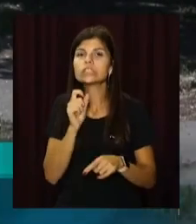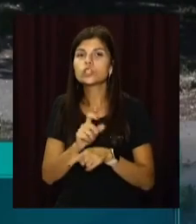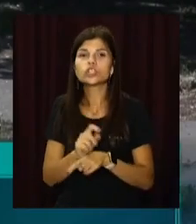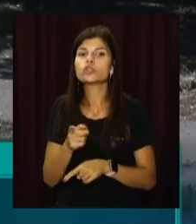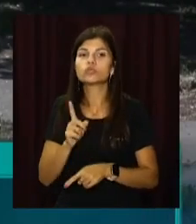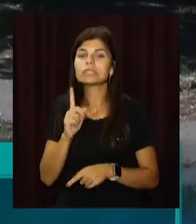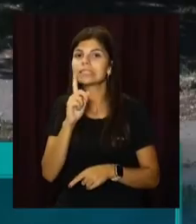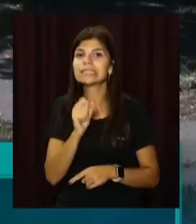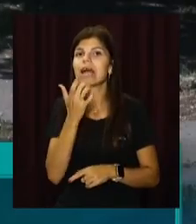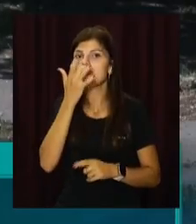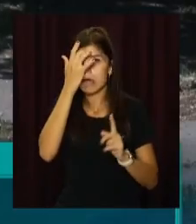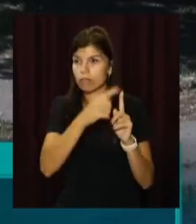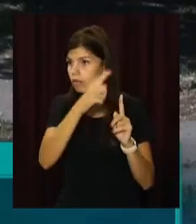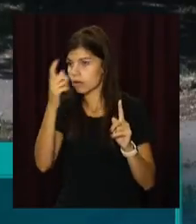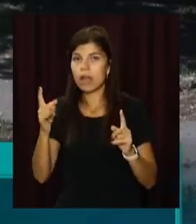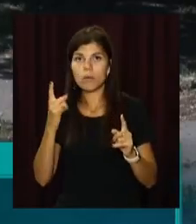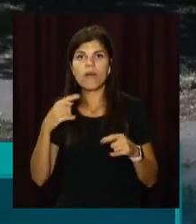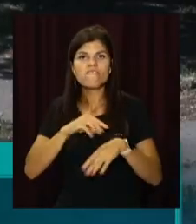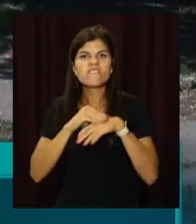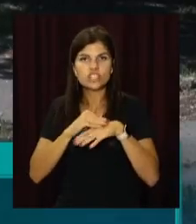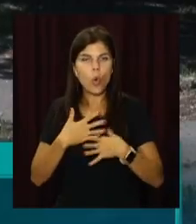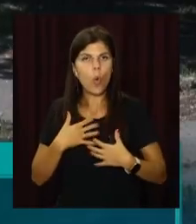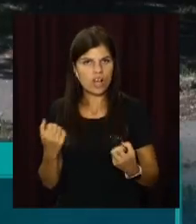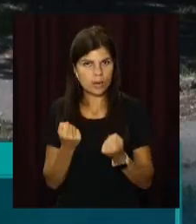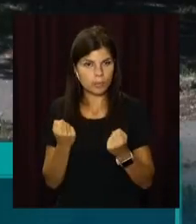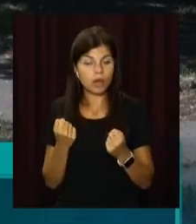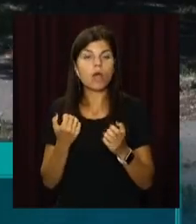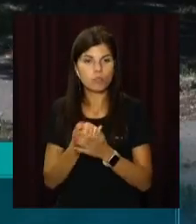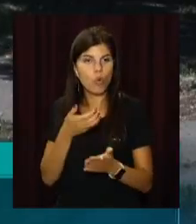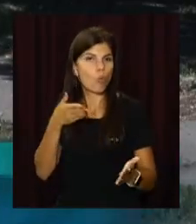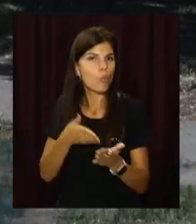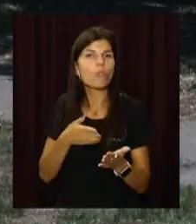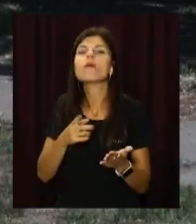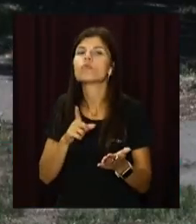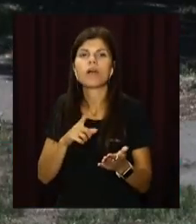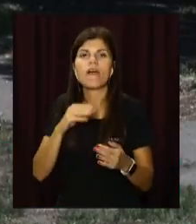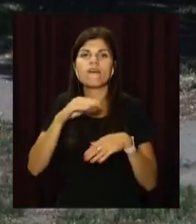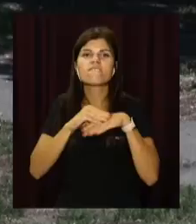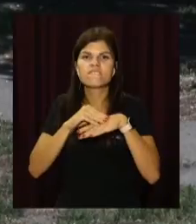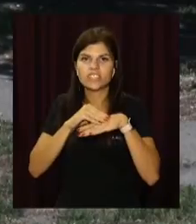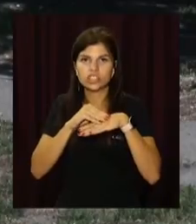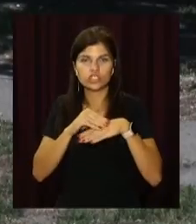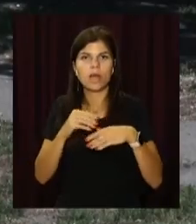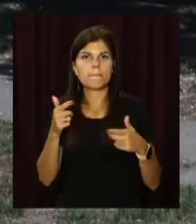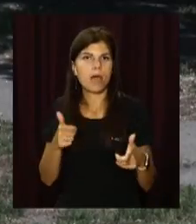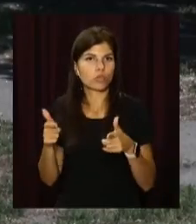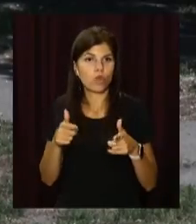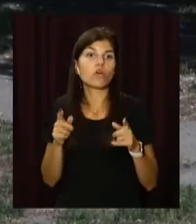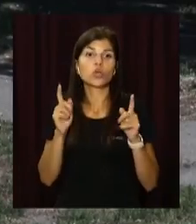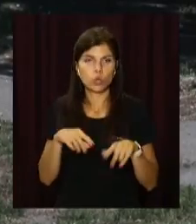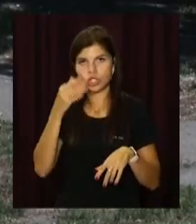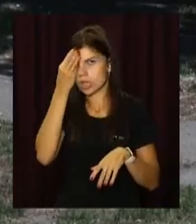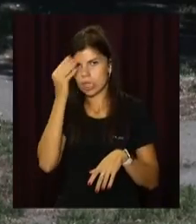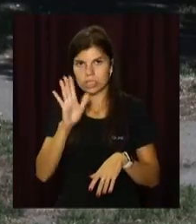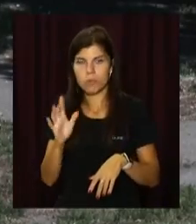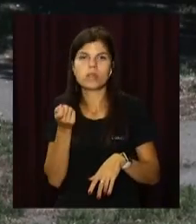стоїть за літо укріпити хлопців фізично, тому упор робиться на фізподготовку. Ну і немножко не